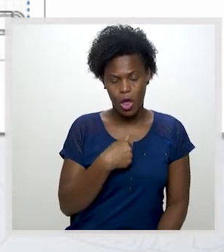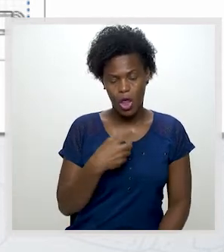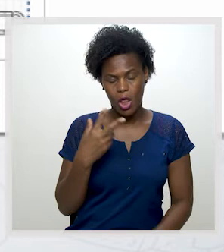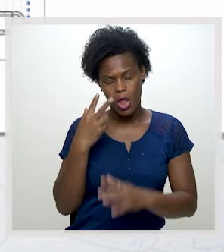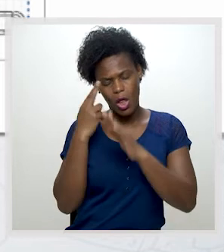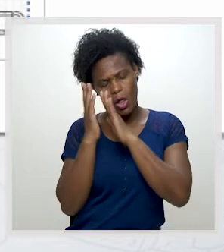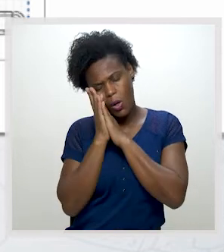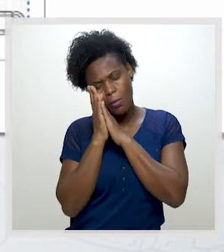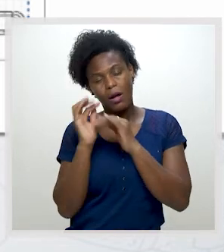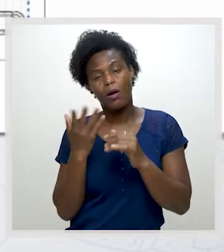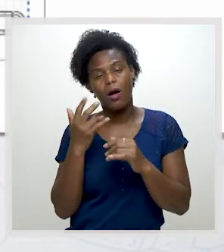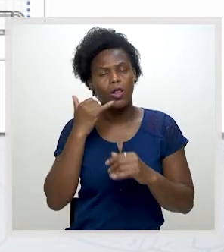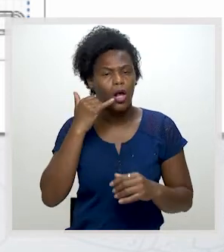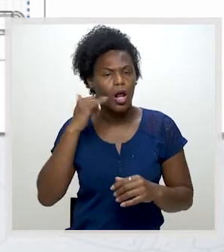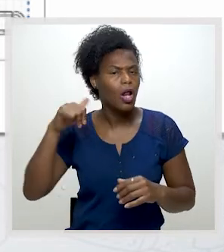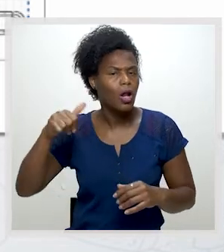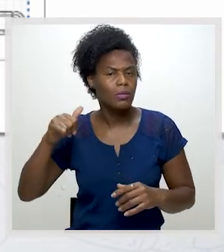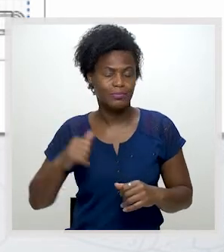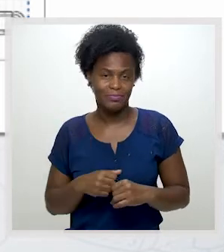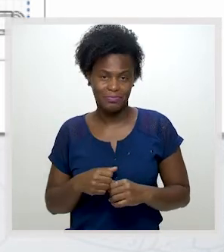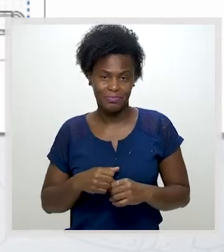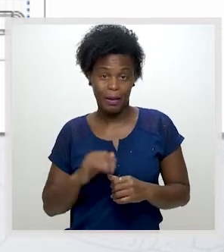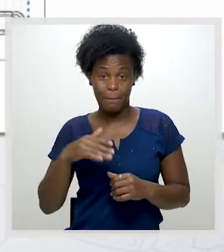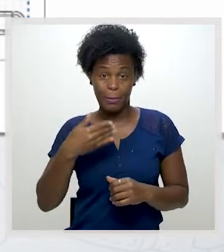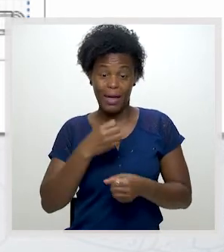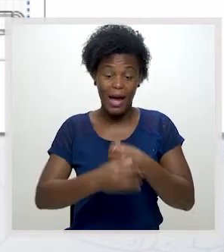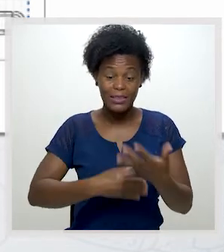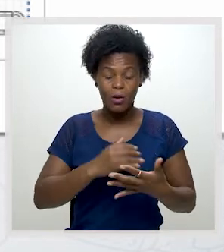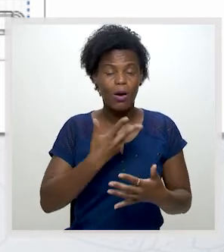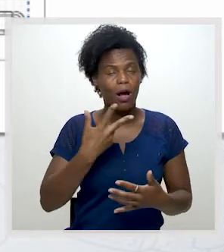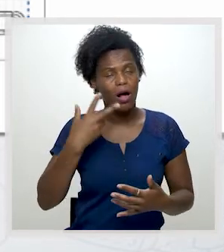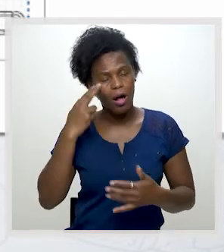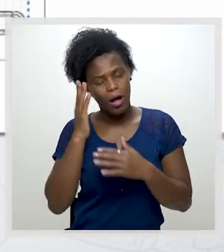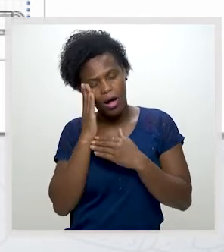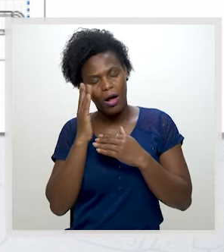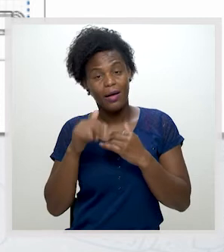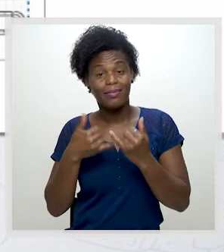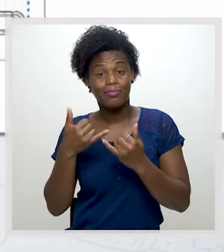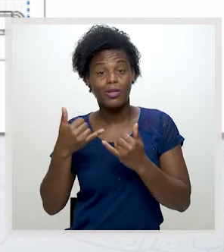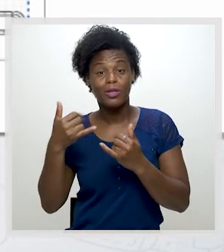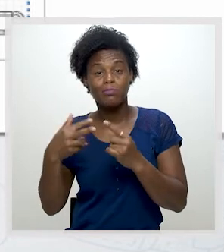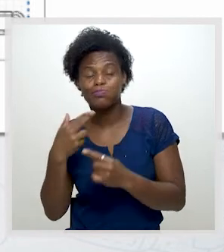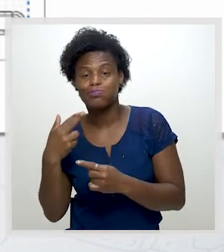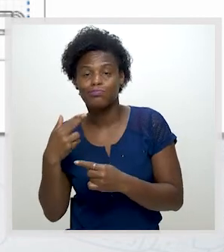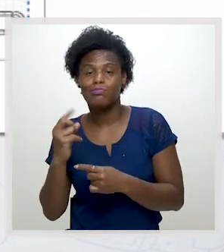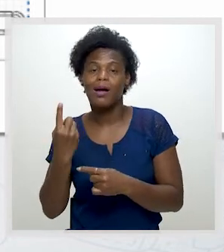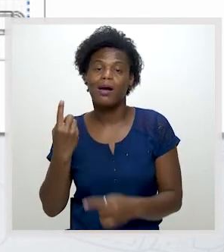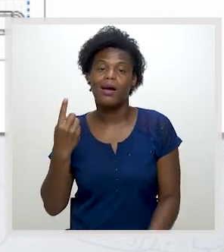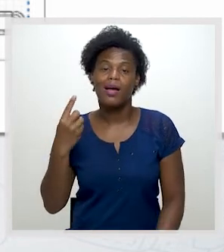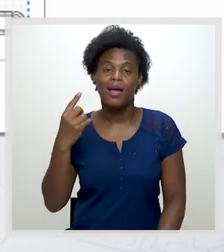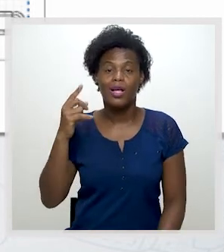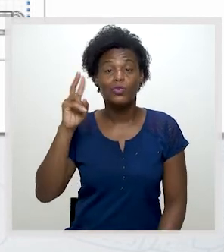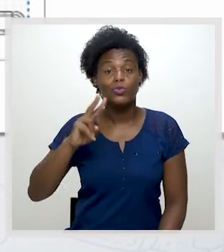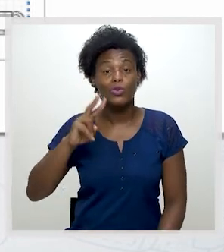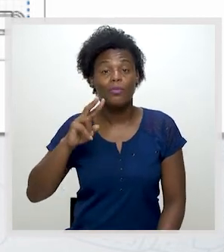quand le téléphone a sonné. La première action, c'est quoi? Dormait, elle a été interrompue par la deuxième